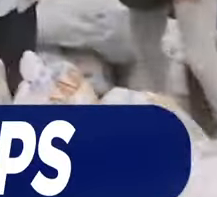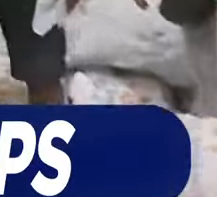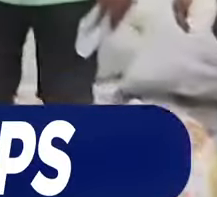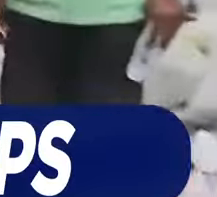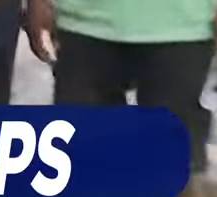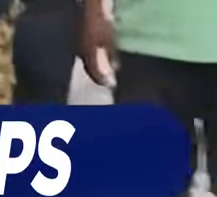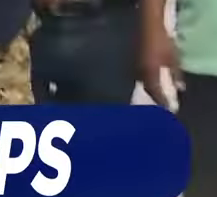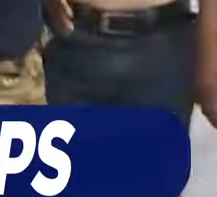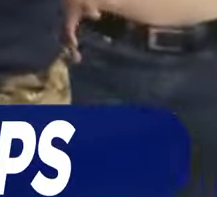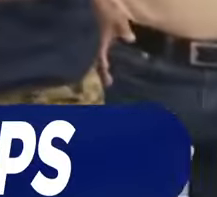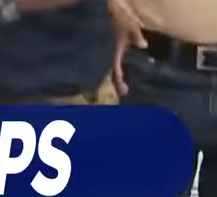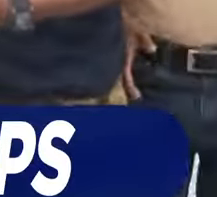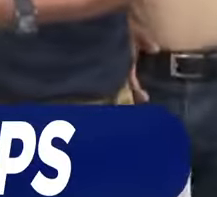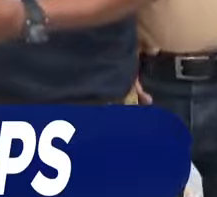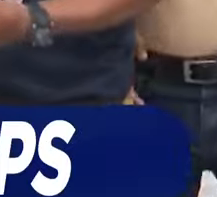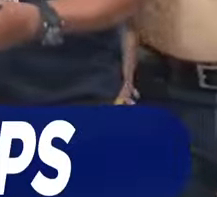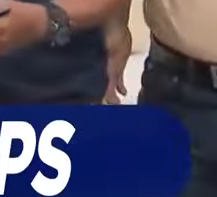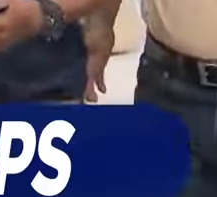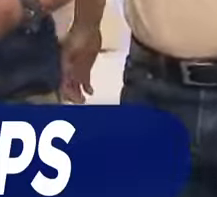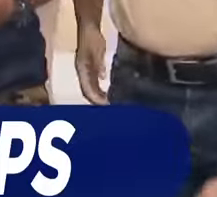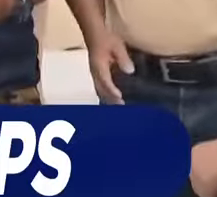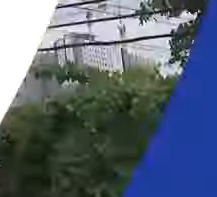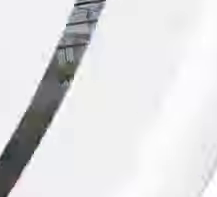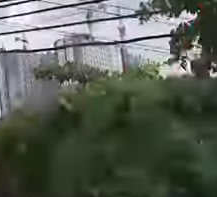Philippine Sea, formal nang inilunsad.